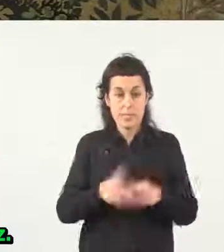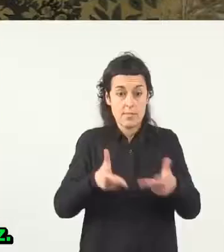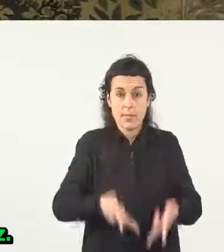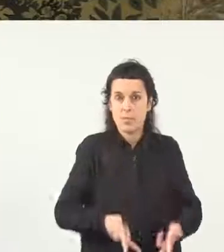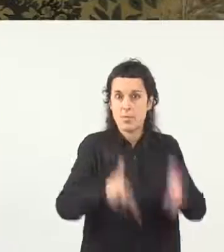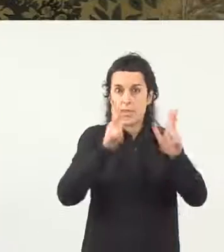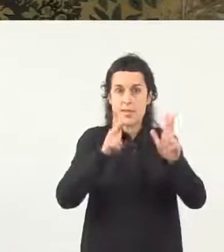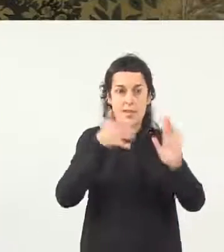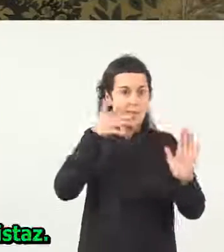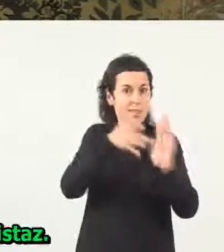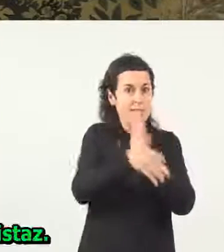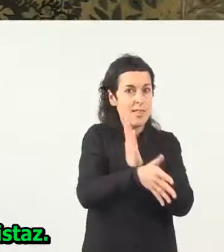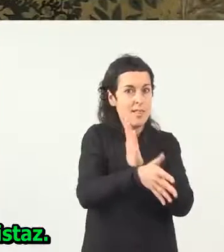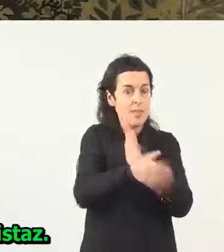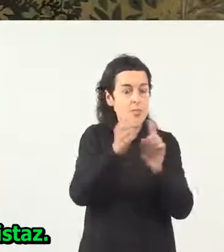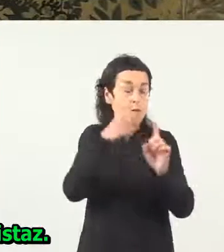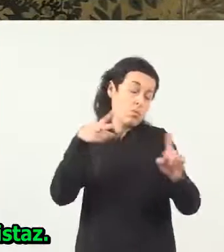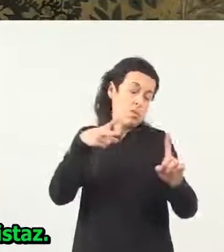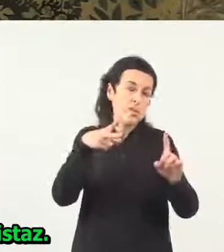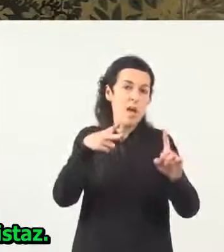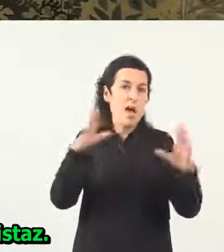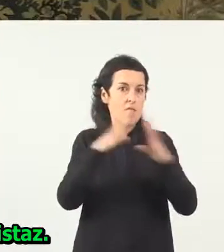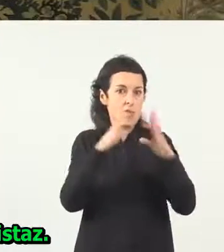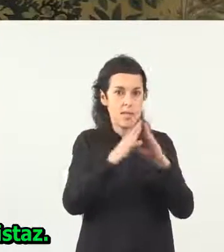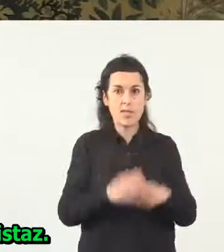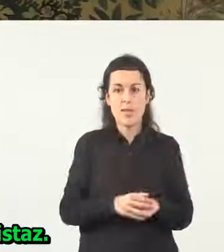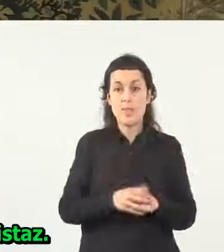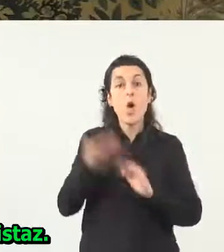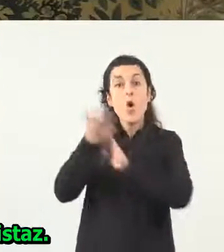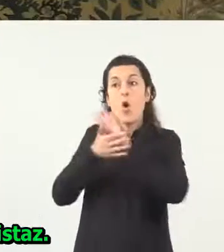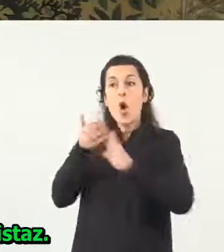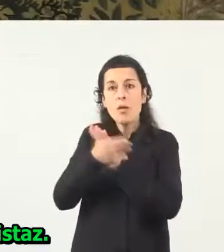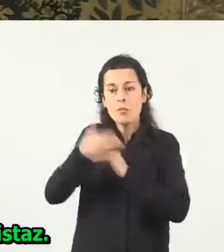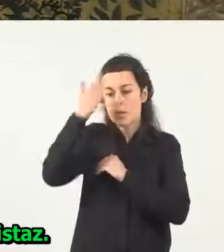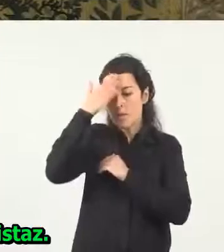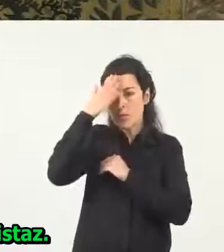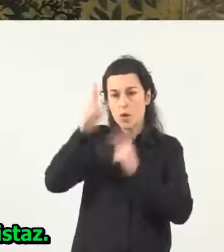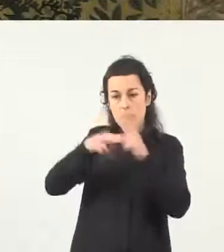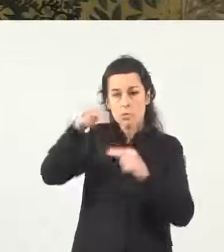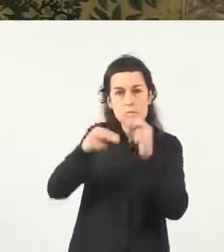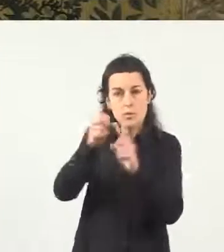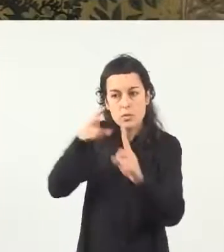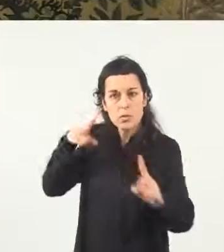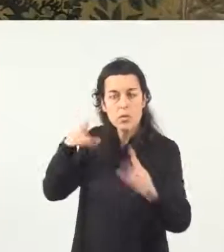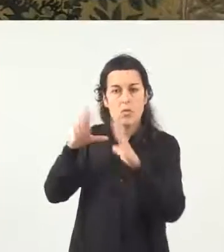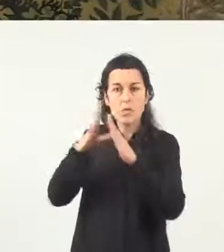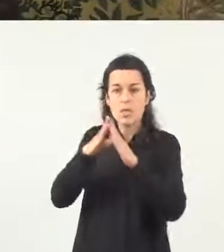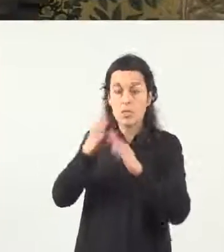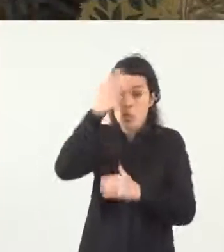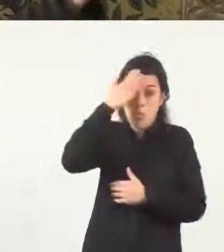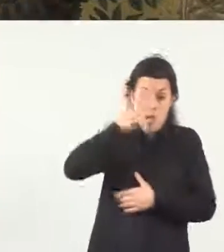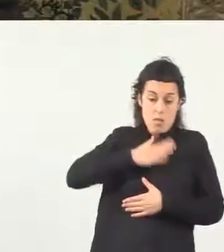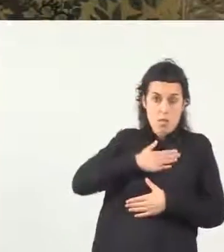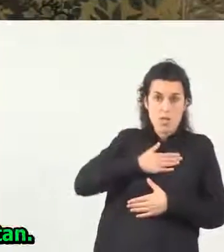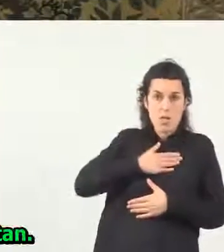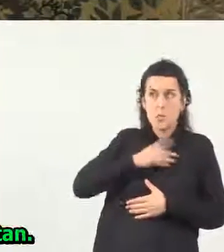definizio feministaz. Hitz egiten ari gara memoria eraikitzearen ikuspegi feministaz. Memoria hemengoa, baina esan